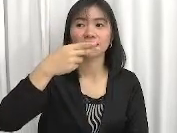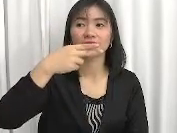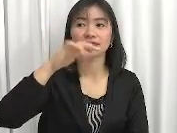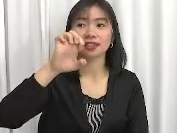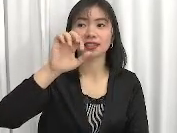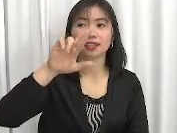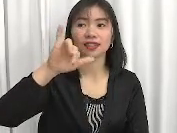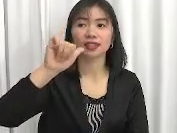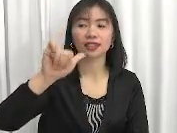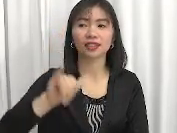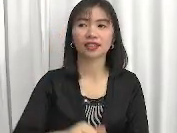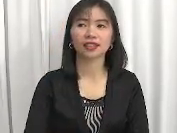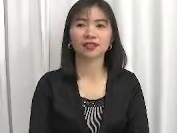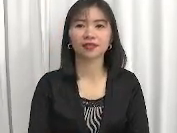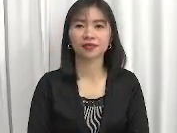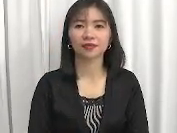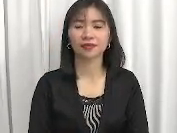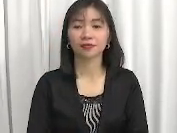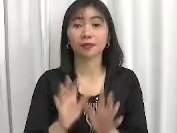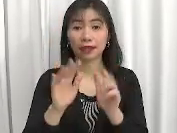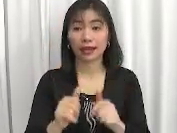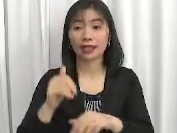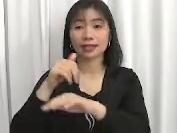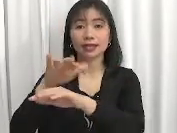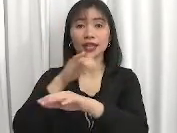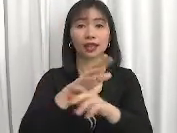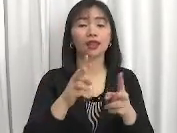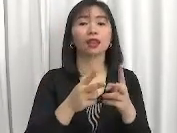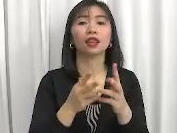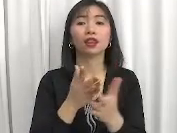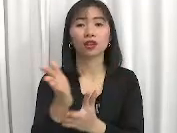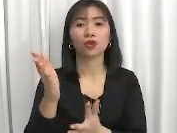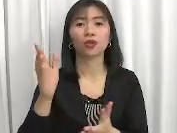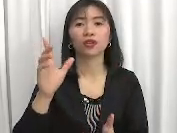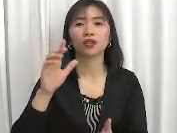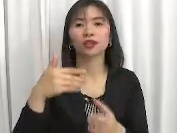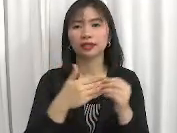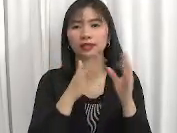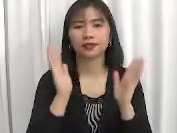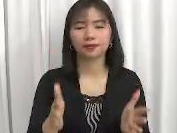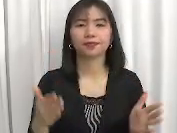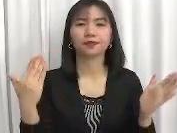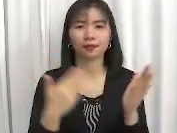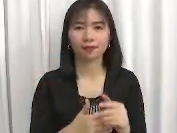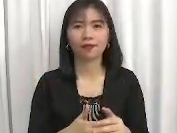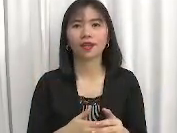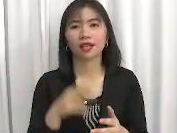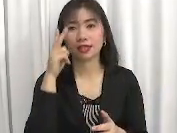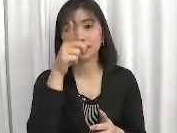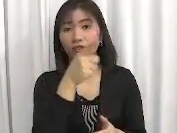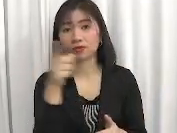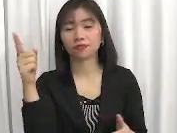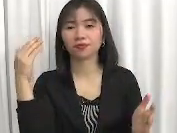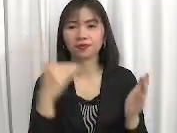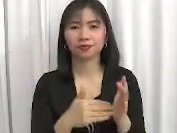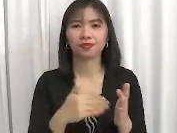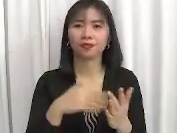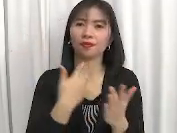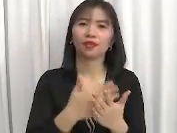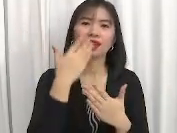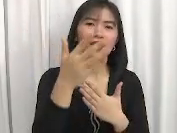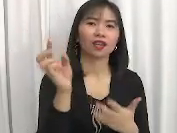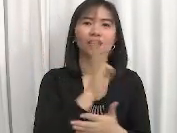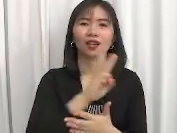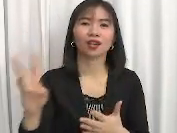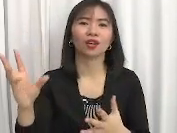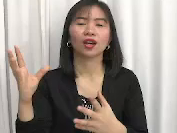mga... Leader. Okay. Congratulations po sa lahat ng nanalo. Kita-kita po tayo ulit. Next week, dito pa rin sa inyong